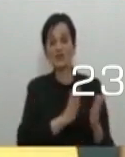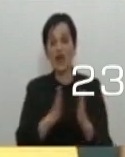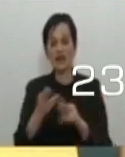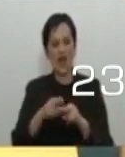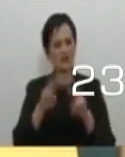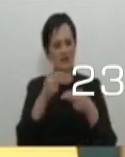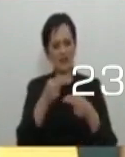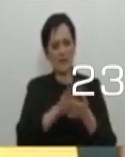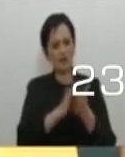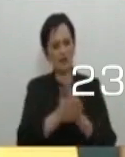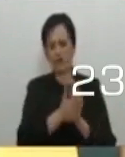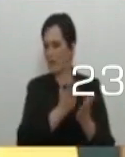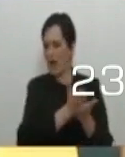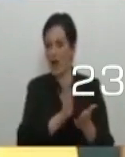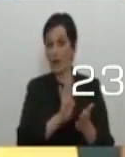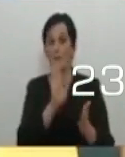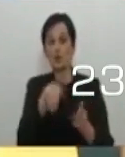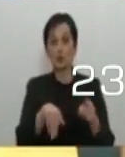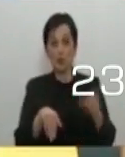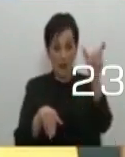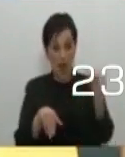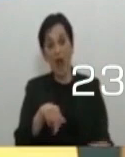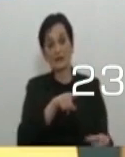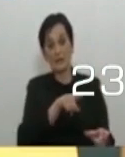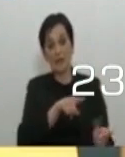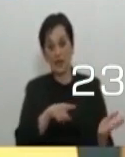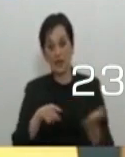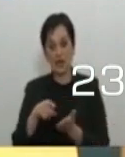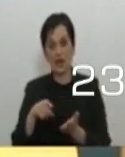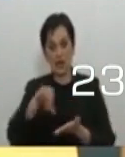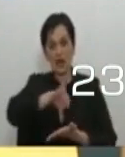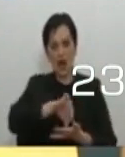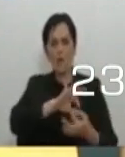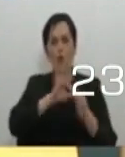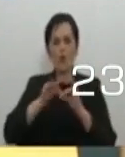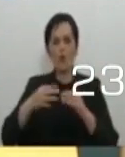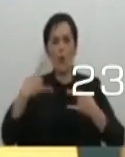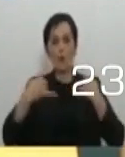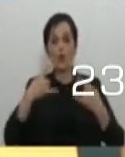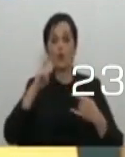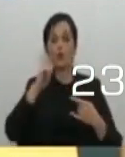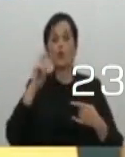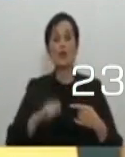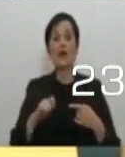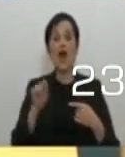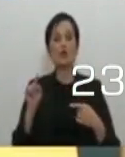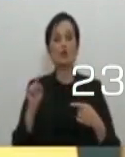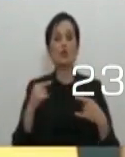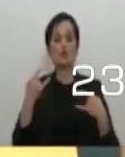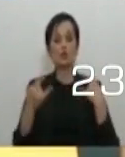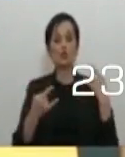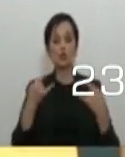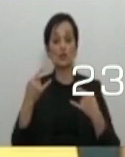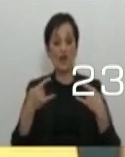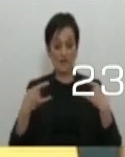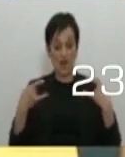და შესათახმებელი მითუმეტეს იმ ადამიანის, რომელიც განუძის კონკრეტული ტელევიზიის უკრაინული ამ შემთხვევაში ტელევიზიის